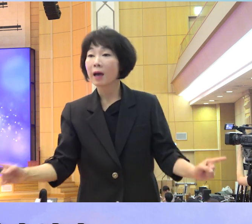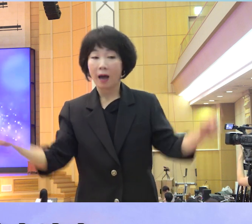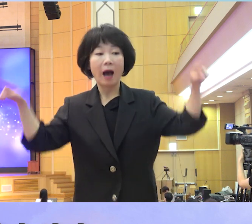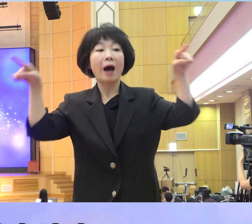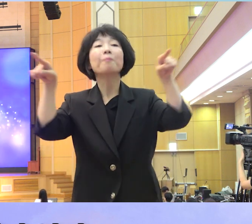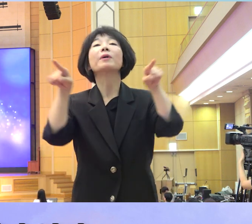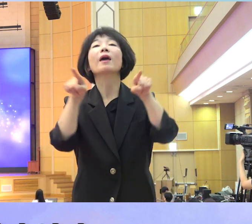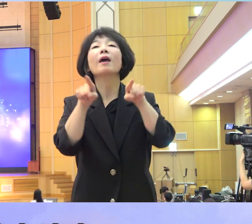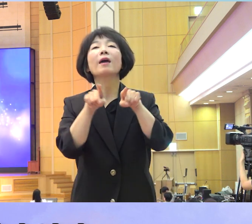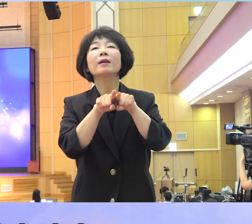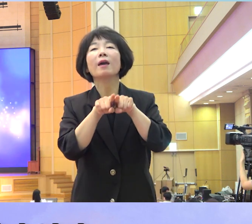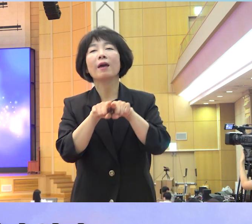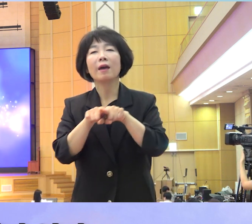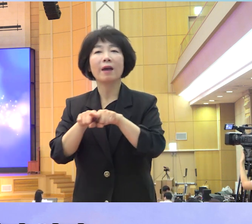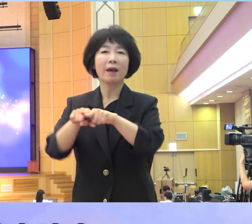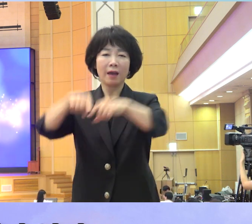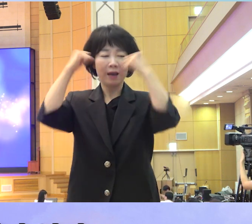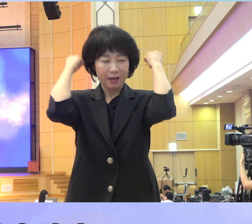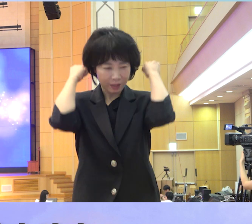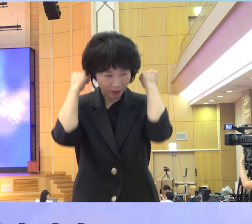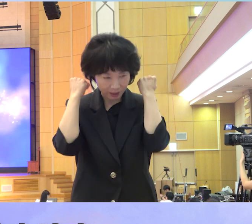자리에 함께